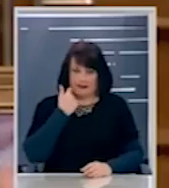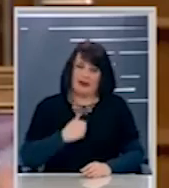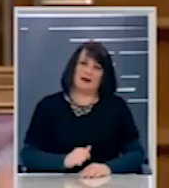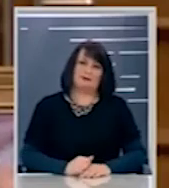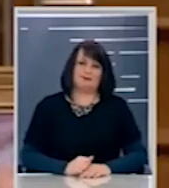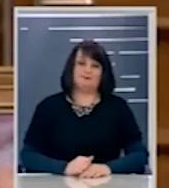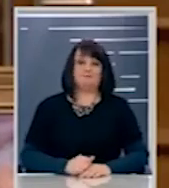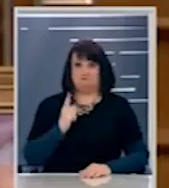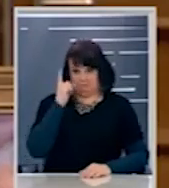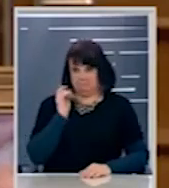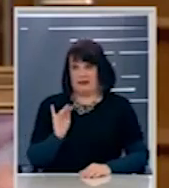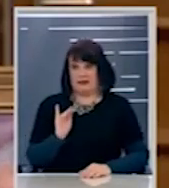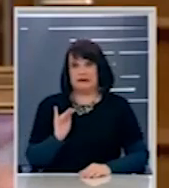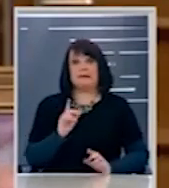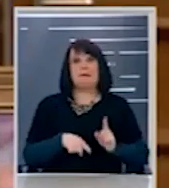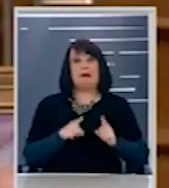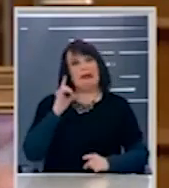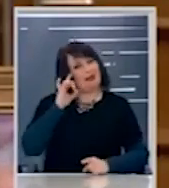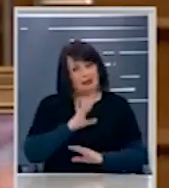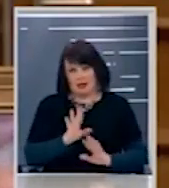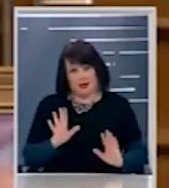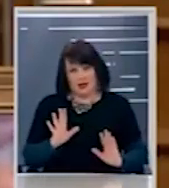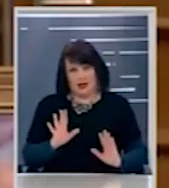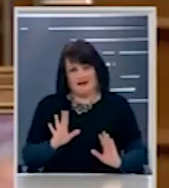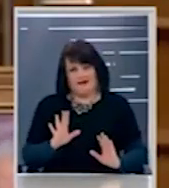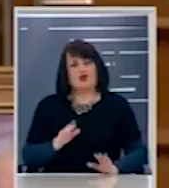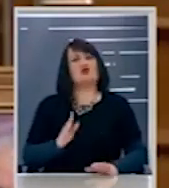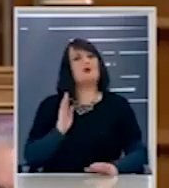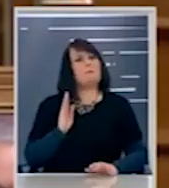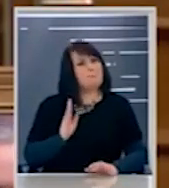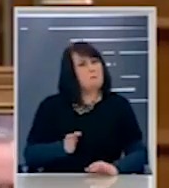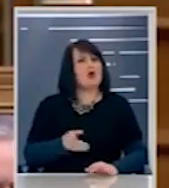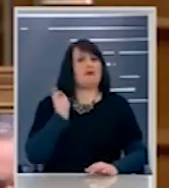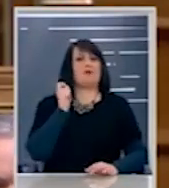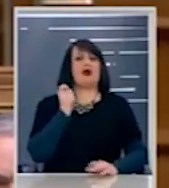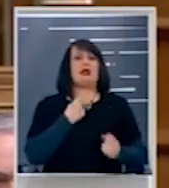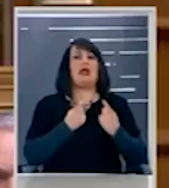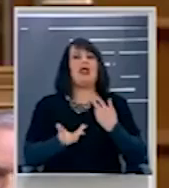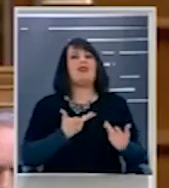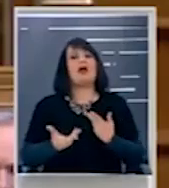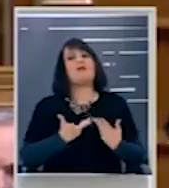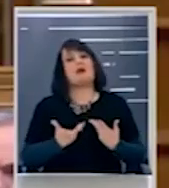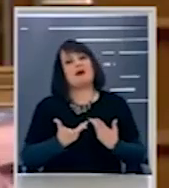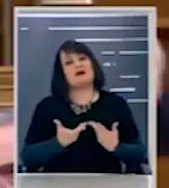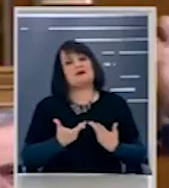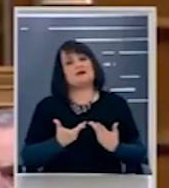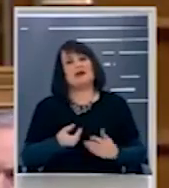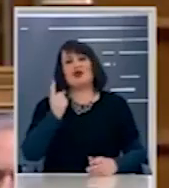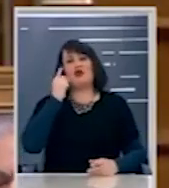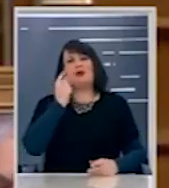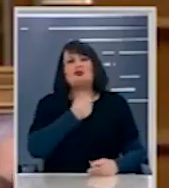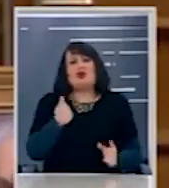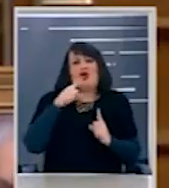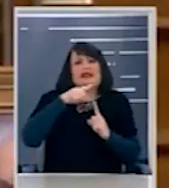Και ξέρετε, κάποιοι δεν μπορούν να καταλάβουν ότι υπάρχει δυνατότητα της πολιτικής διαπραγμάτευσης και νομίζουν ότι είναι μόνο τα τεχνικά